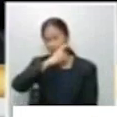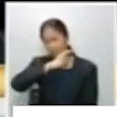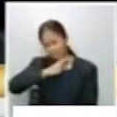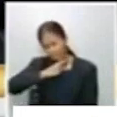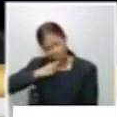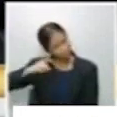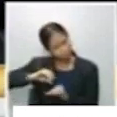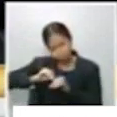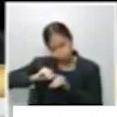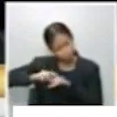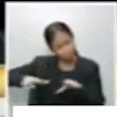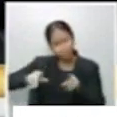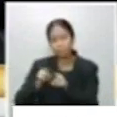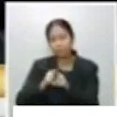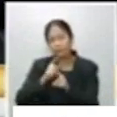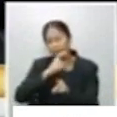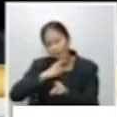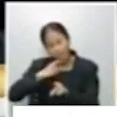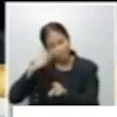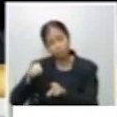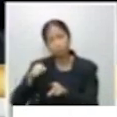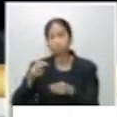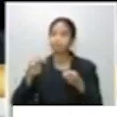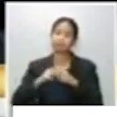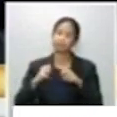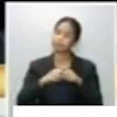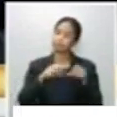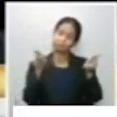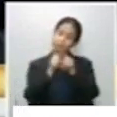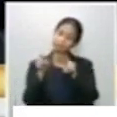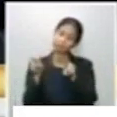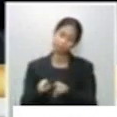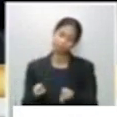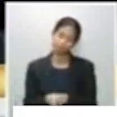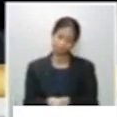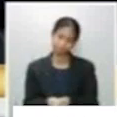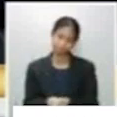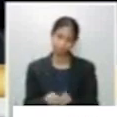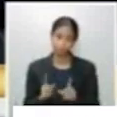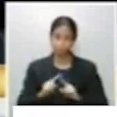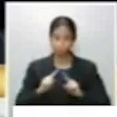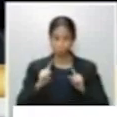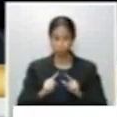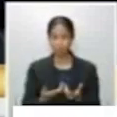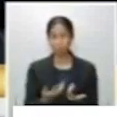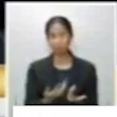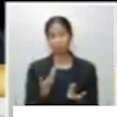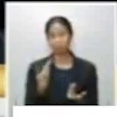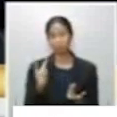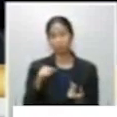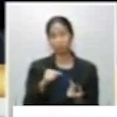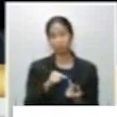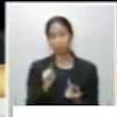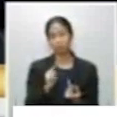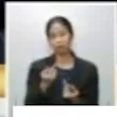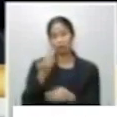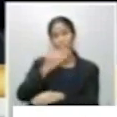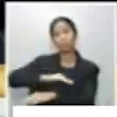ว่าปัญหาเหมือนกันหมดเพียงแต่ว่าแตกต่างในลักษณะส่วนพวกที่อยู่ในภูเขา